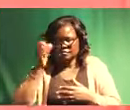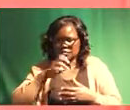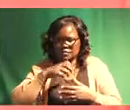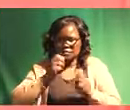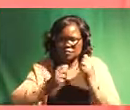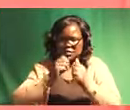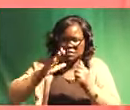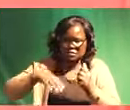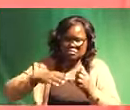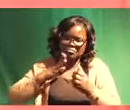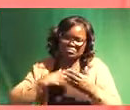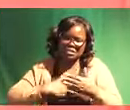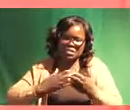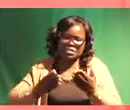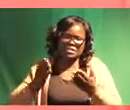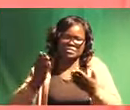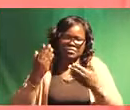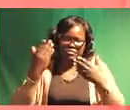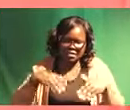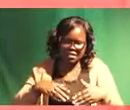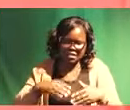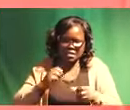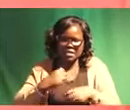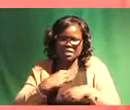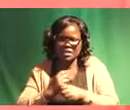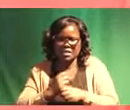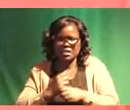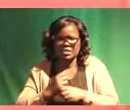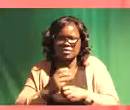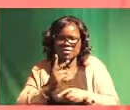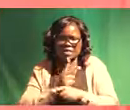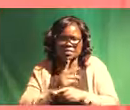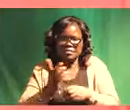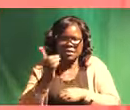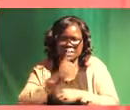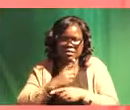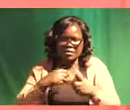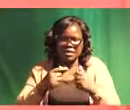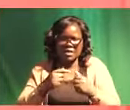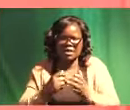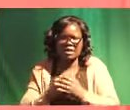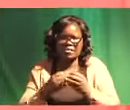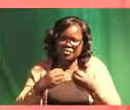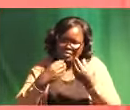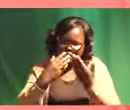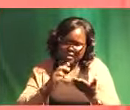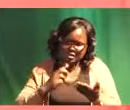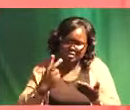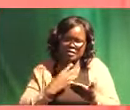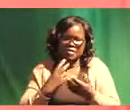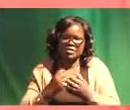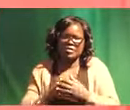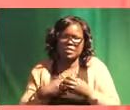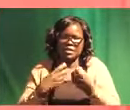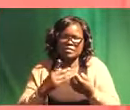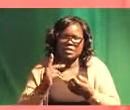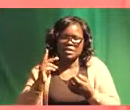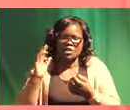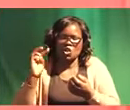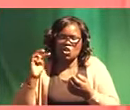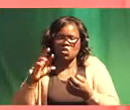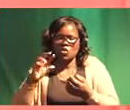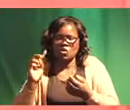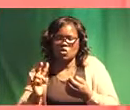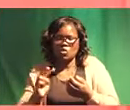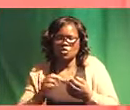imebaki tumalizie, na tena utenge siku mheshimiwa rais ukuje utuadie over ama utupatie Kinoru Stadium.